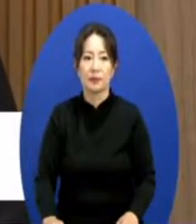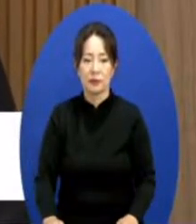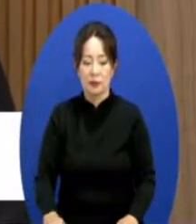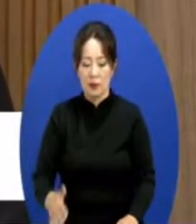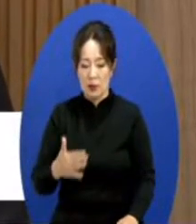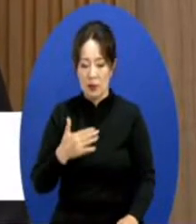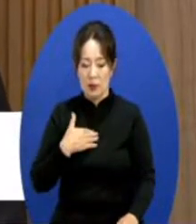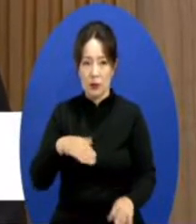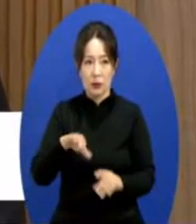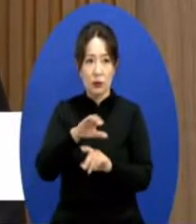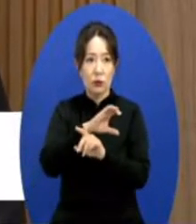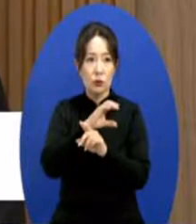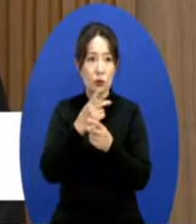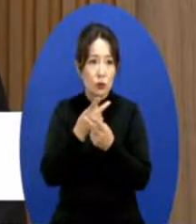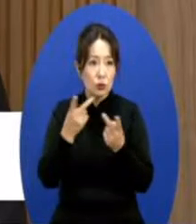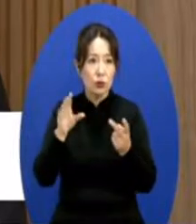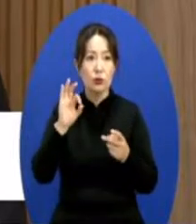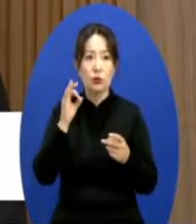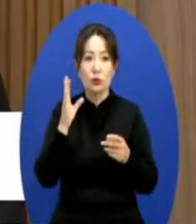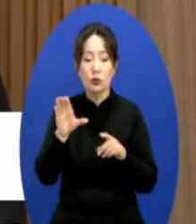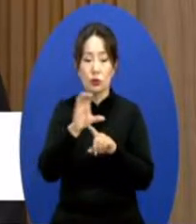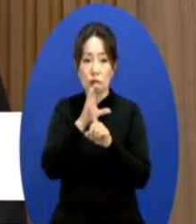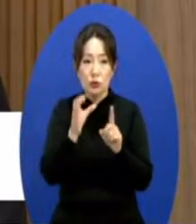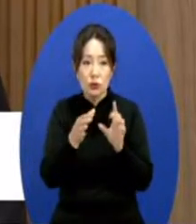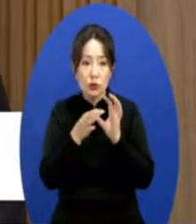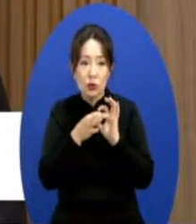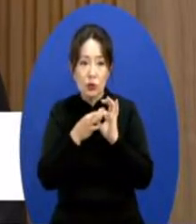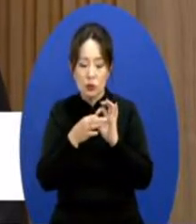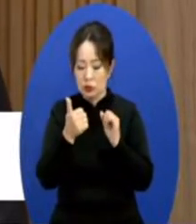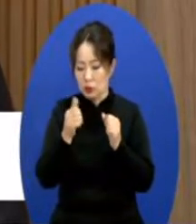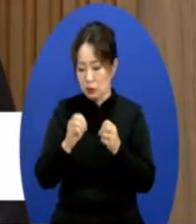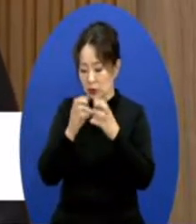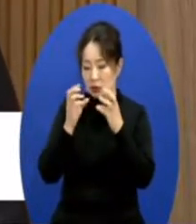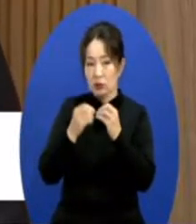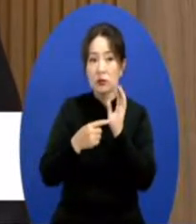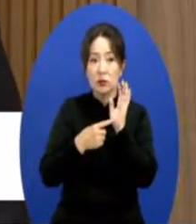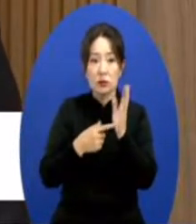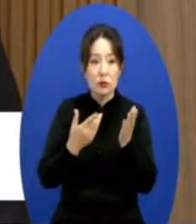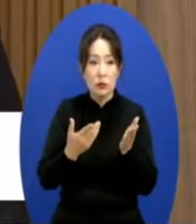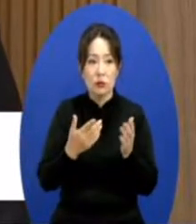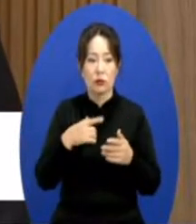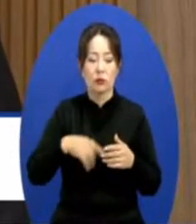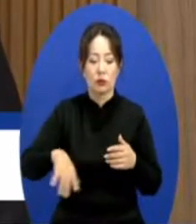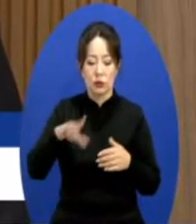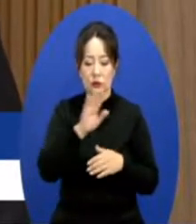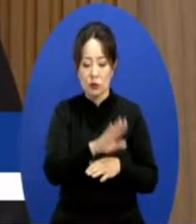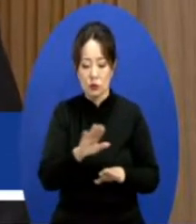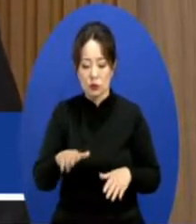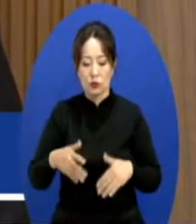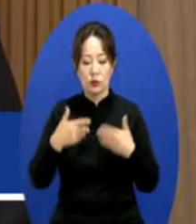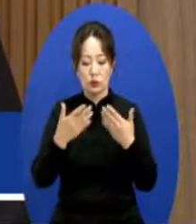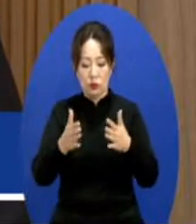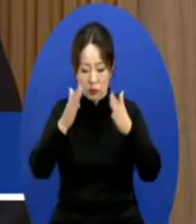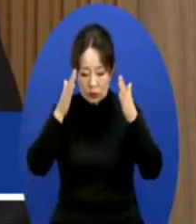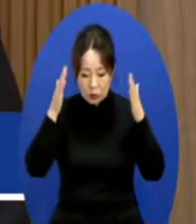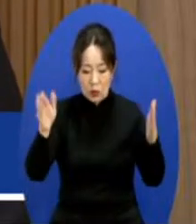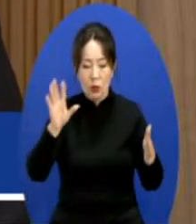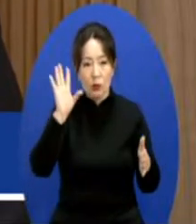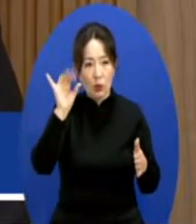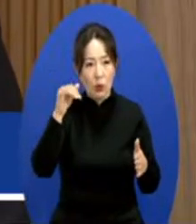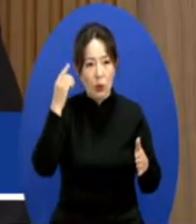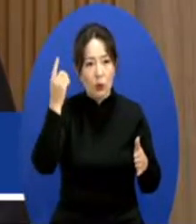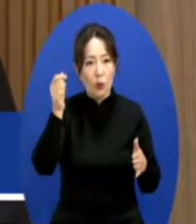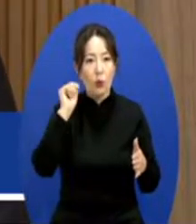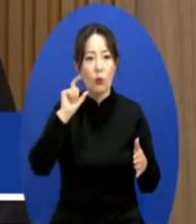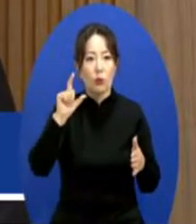соёлын хадлаг энэ зан контентуудыг хийж үлдээний бүгд таа уух маань үр хөвгөлтэй ардунда өгч байгаа асуу том оюуны үйлчлэлийг